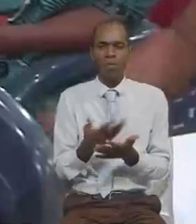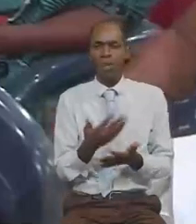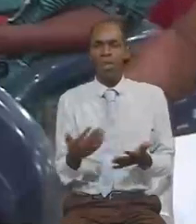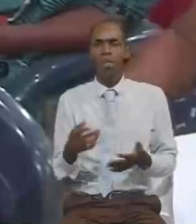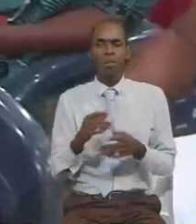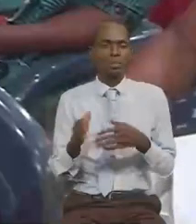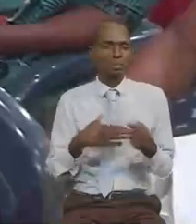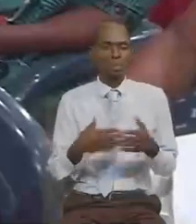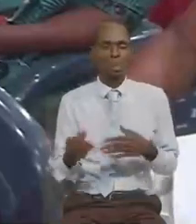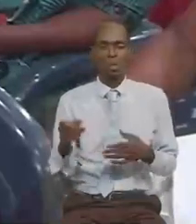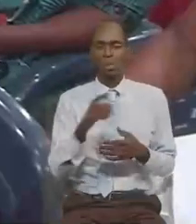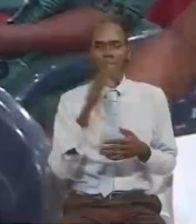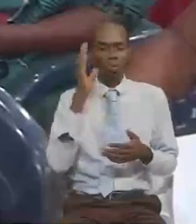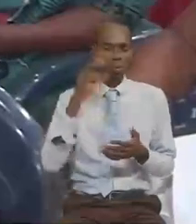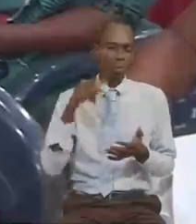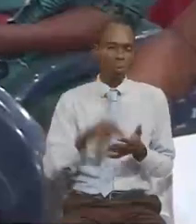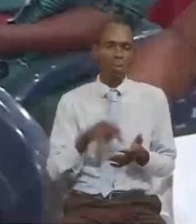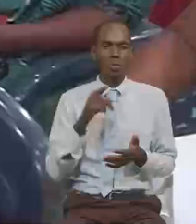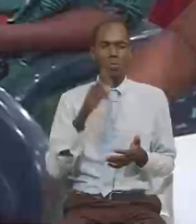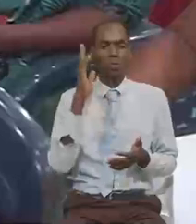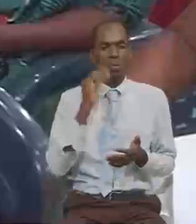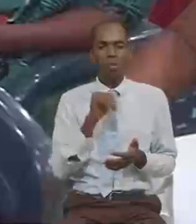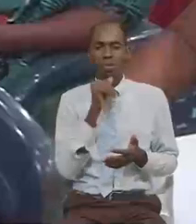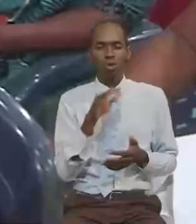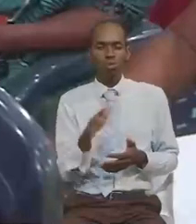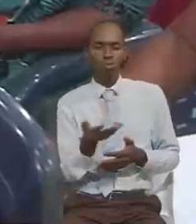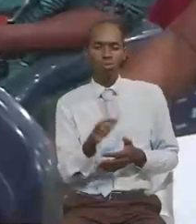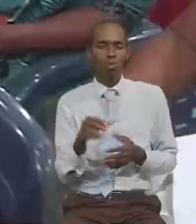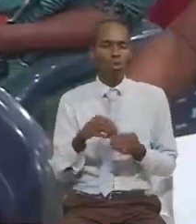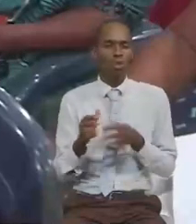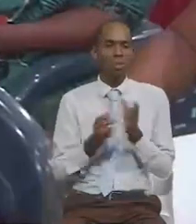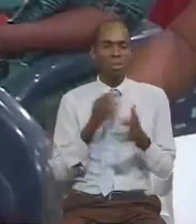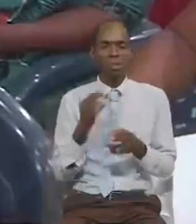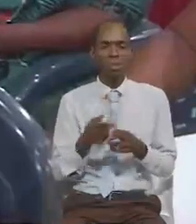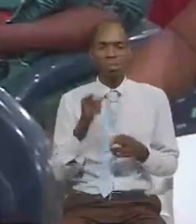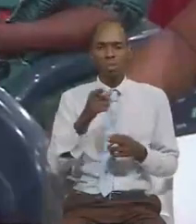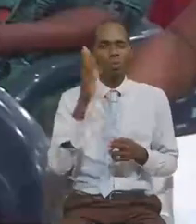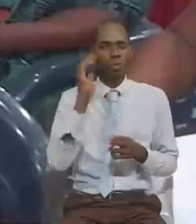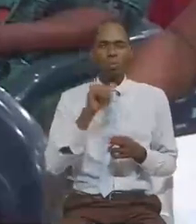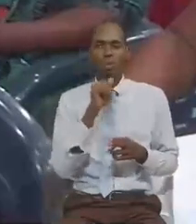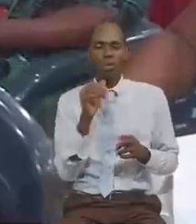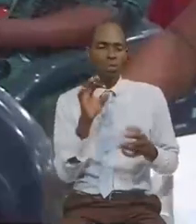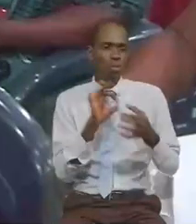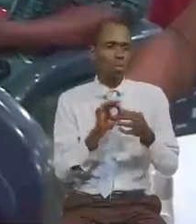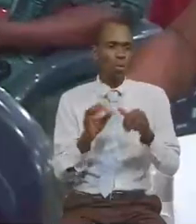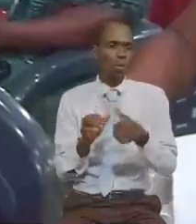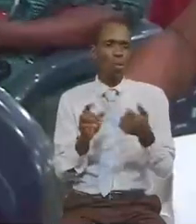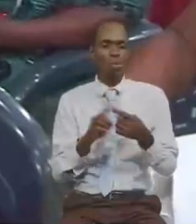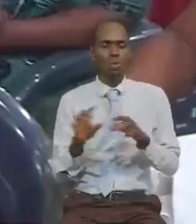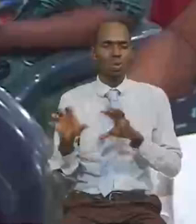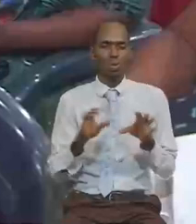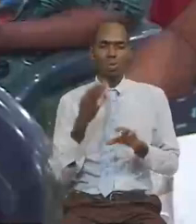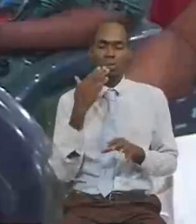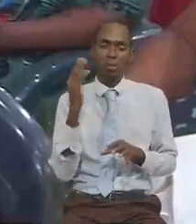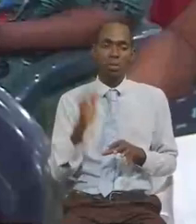Tu ne vas pas compromettre. Tu ne vas pas te joindre à eux pour pratiquer, faire le mal. Ils peuvent être nombreux et